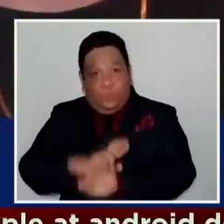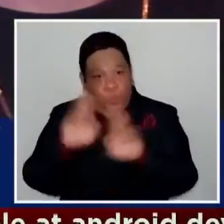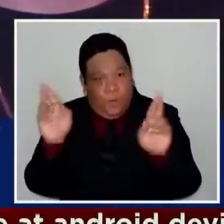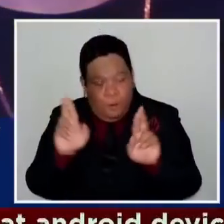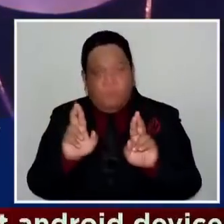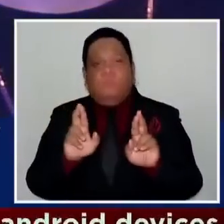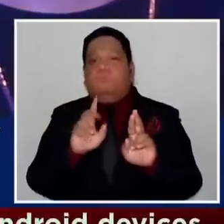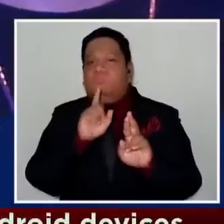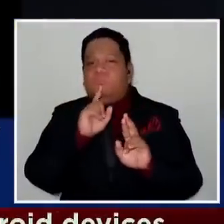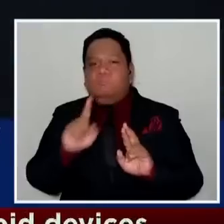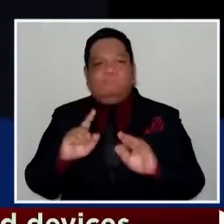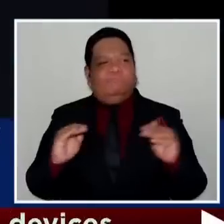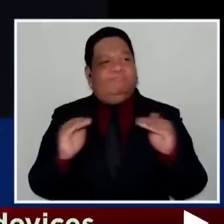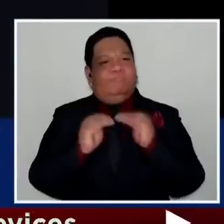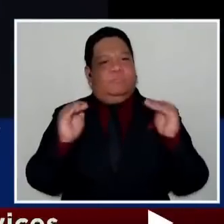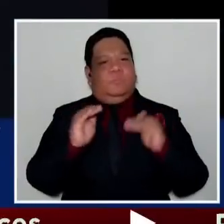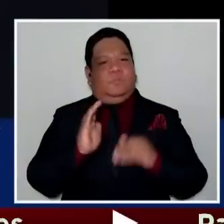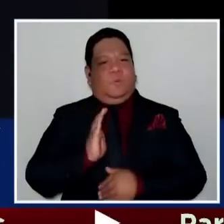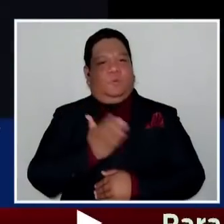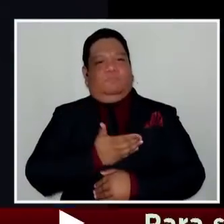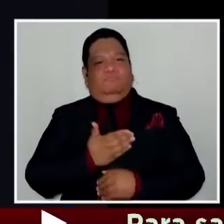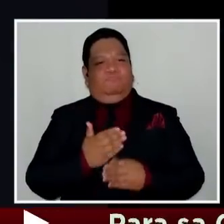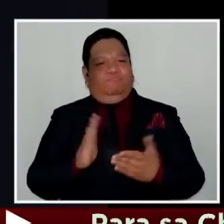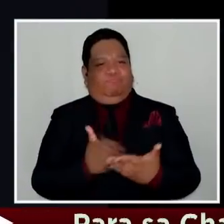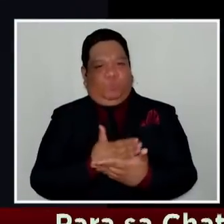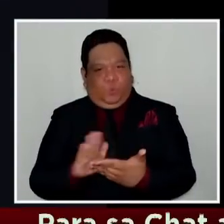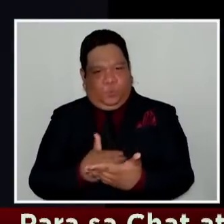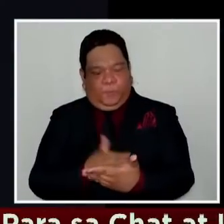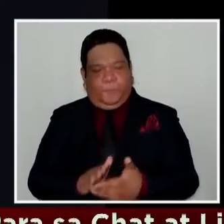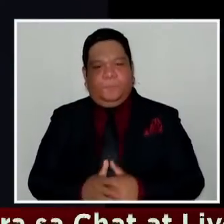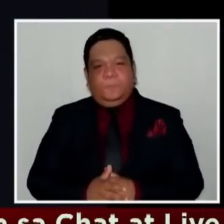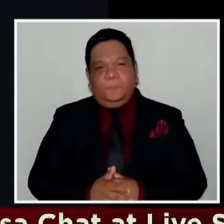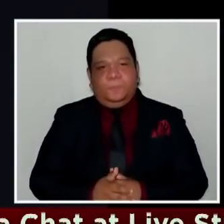our sound as Nameless Kids. Cause you are my best